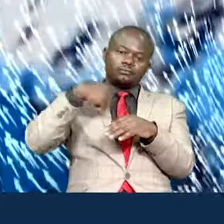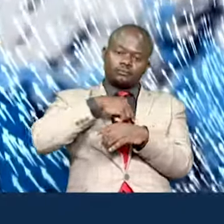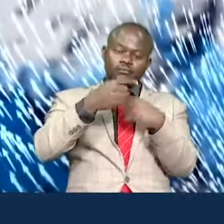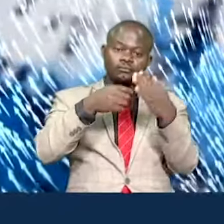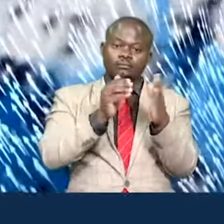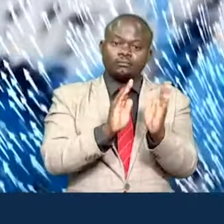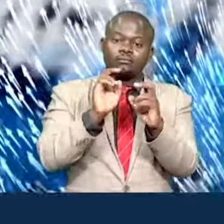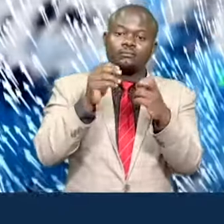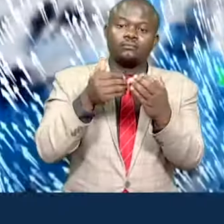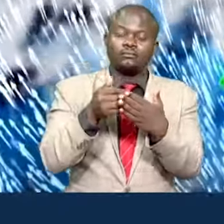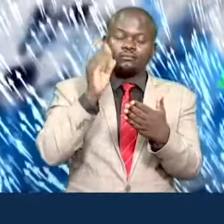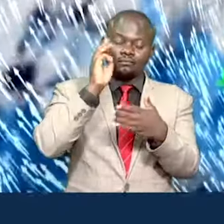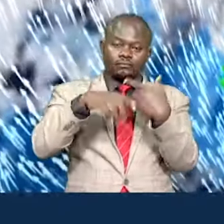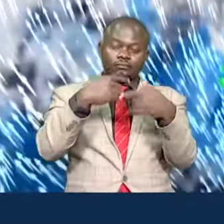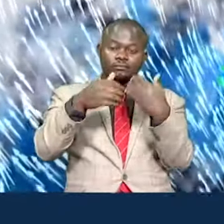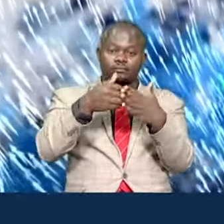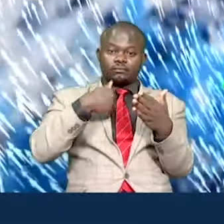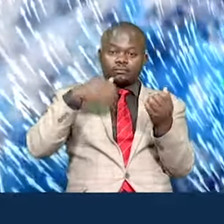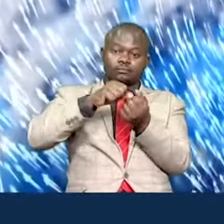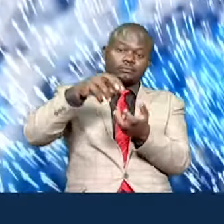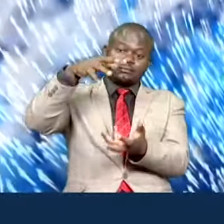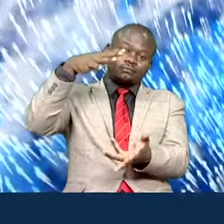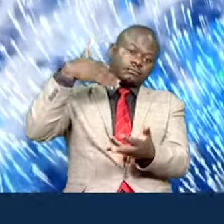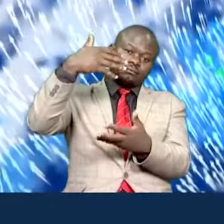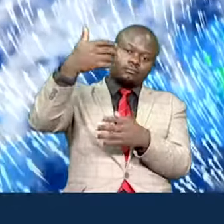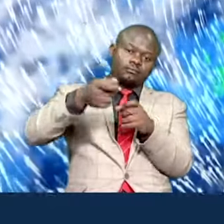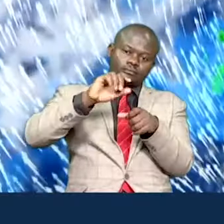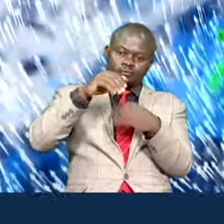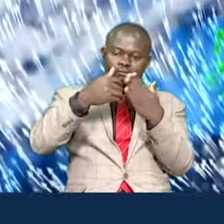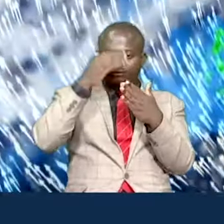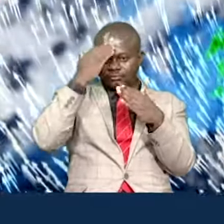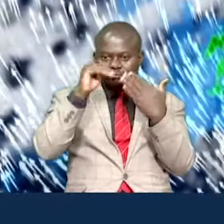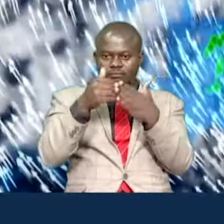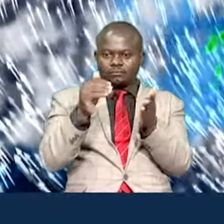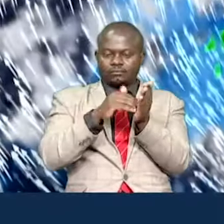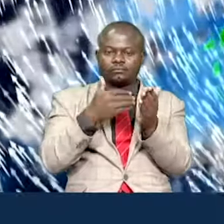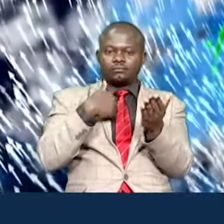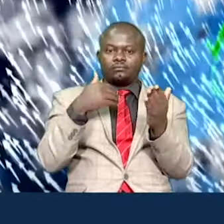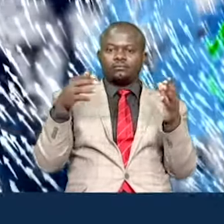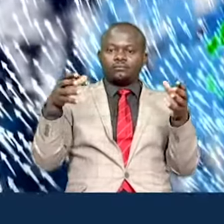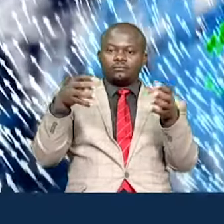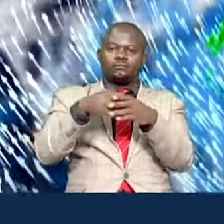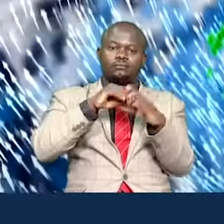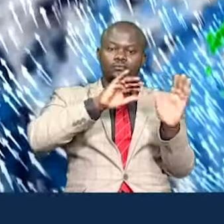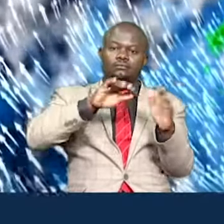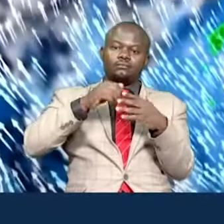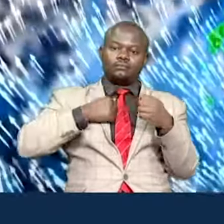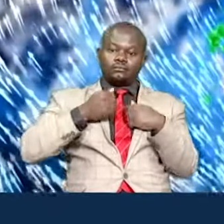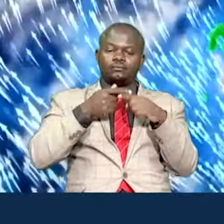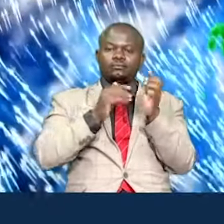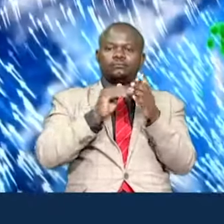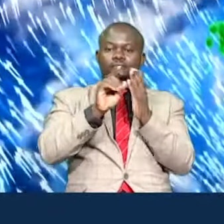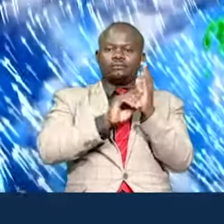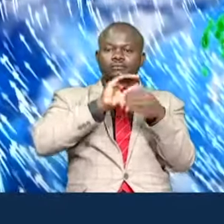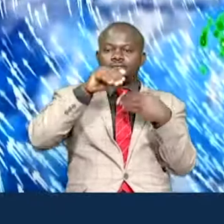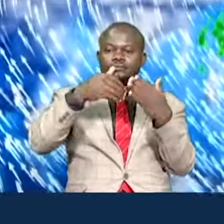guteganya yuko tuzakomeza kugira ibicu bizagenda byiyongera bitewe n'uko twongeye kugira isangano ry'umuyaga mu Rwanda ndetse no mu karere